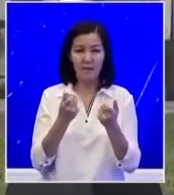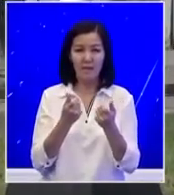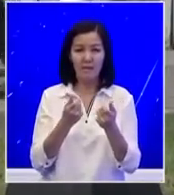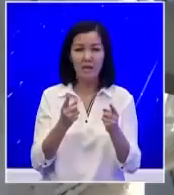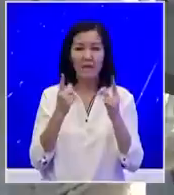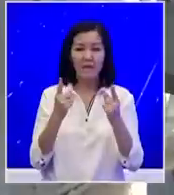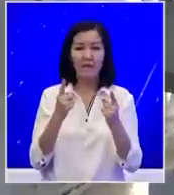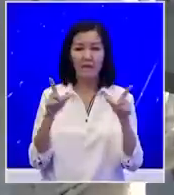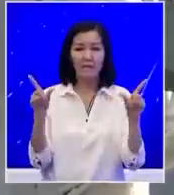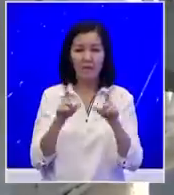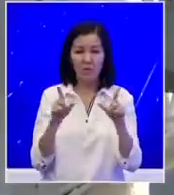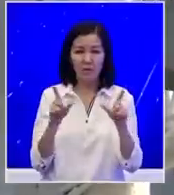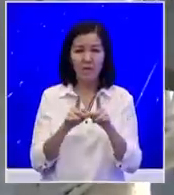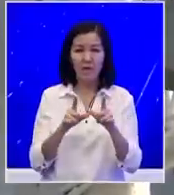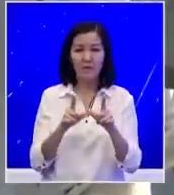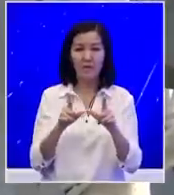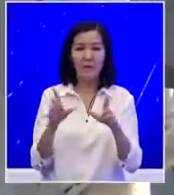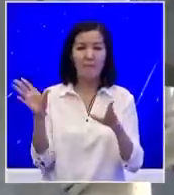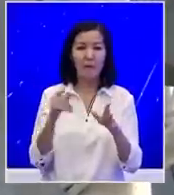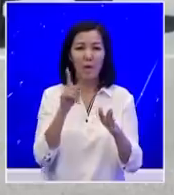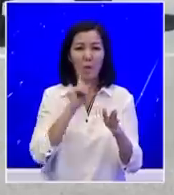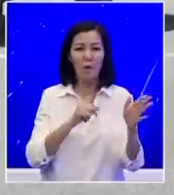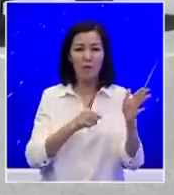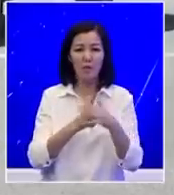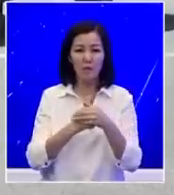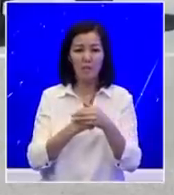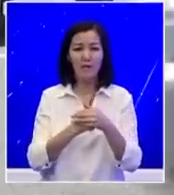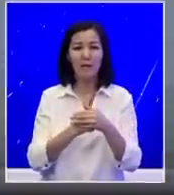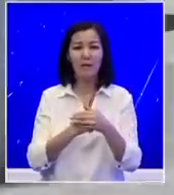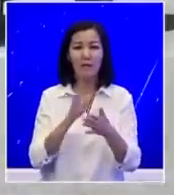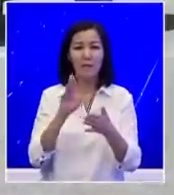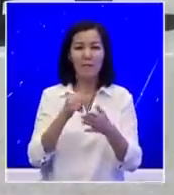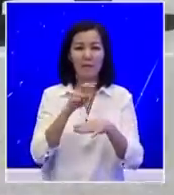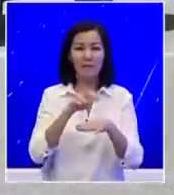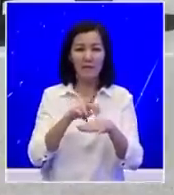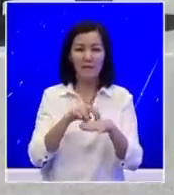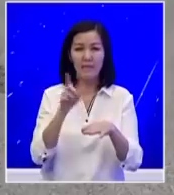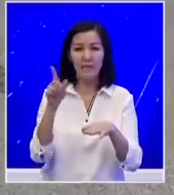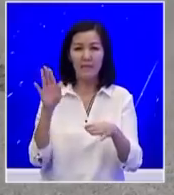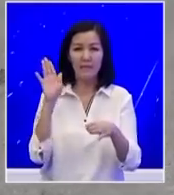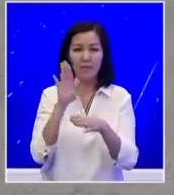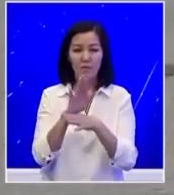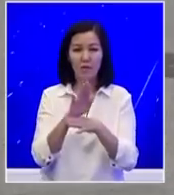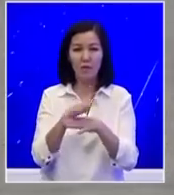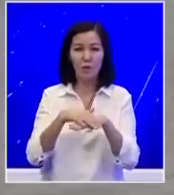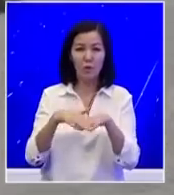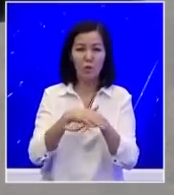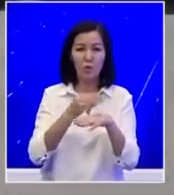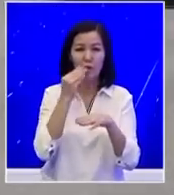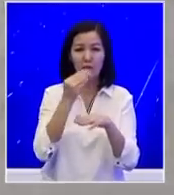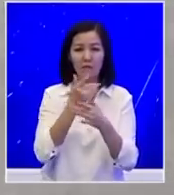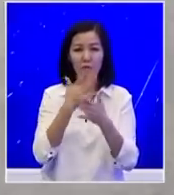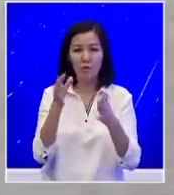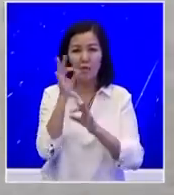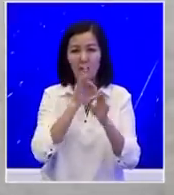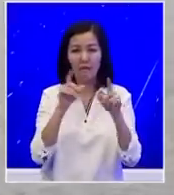сауда орталықтарымен дүкендер уақытша жабық тұр. Еліміздің бас мемлекеттік санитар дәрігері қаулысына сәйкес тұрғындар тек азық-түлікпен